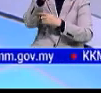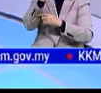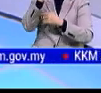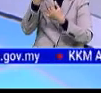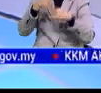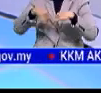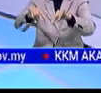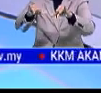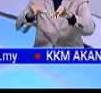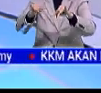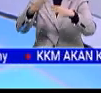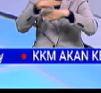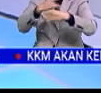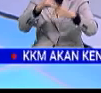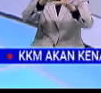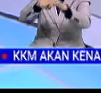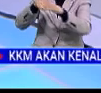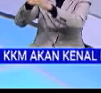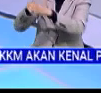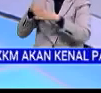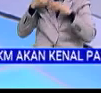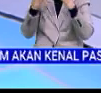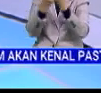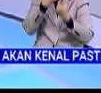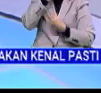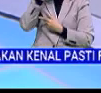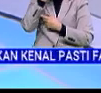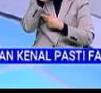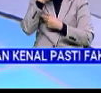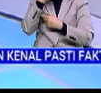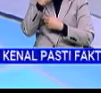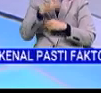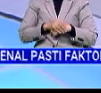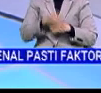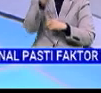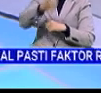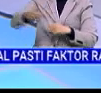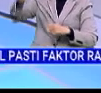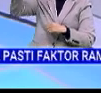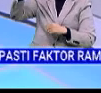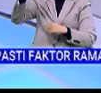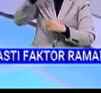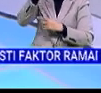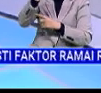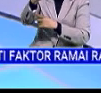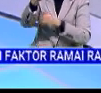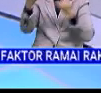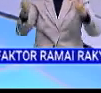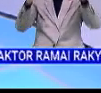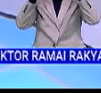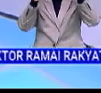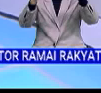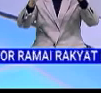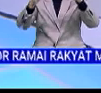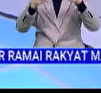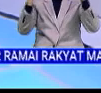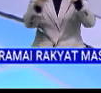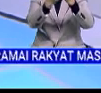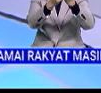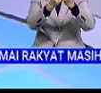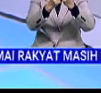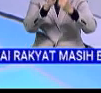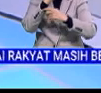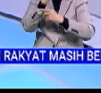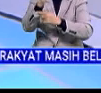untuk terus menarik minat golongan muda. Yang dipertuannya, Dato' Adi Wijaya Abdullah menyatakan fokus pertubuhan bukan lagi